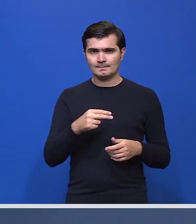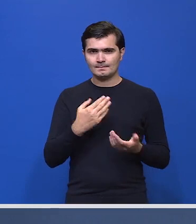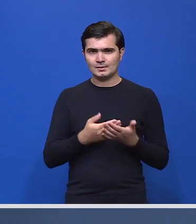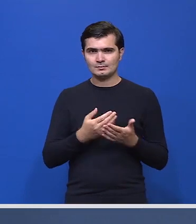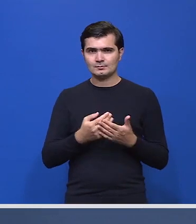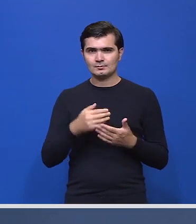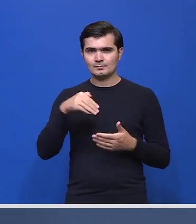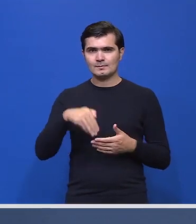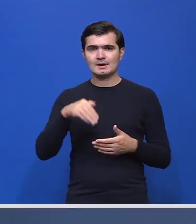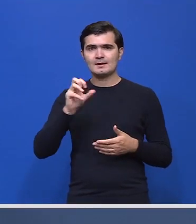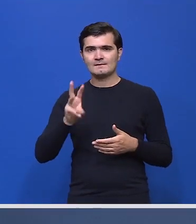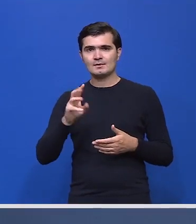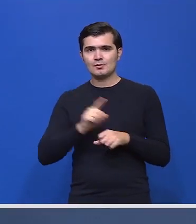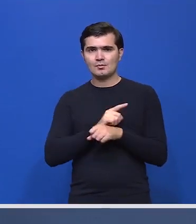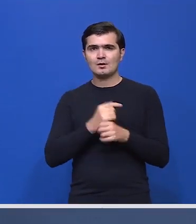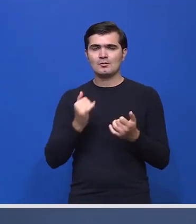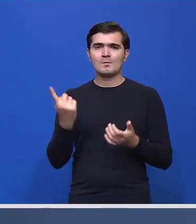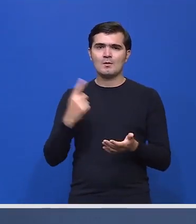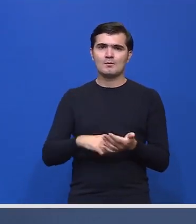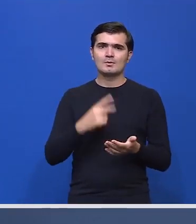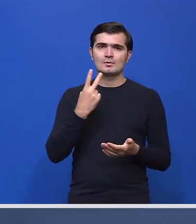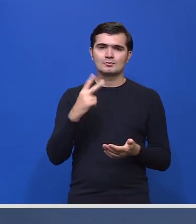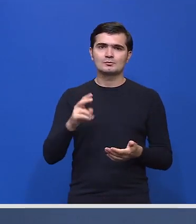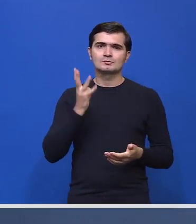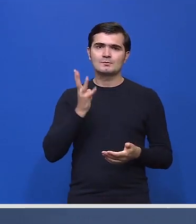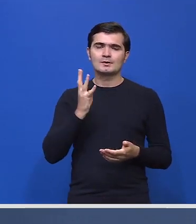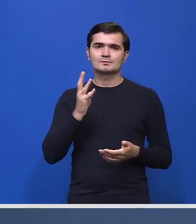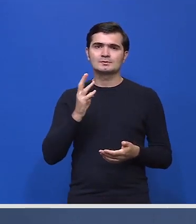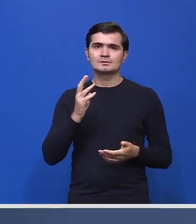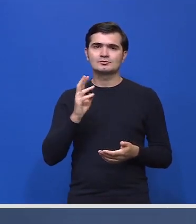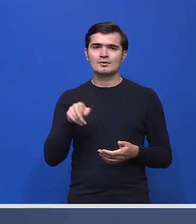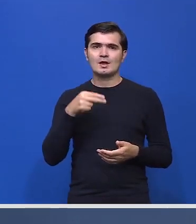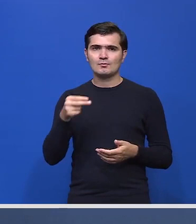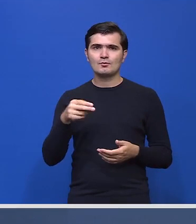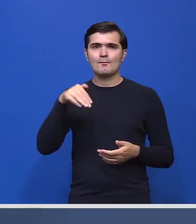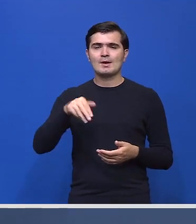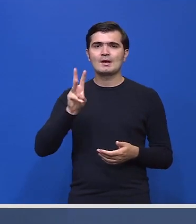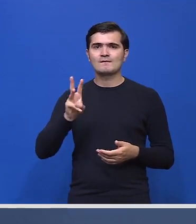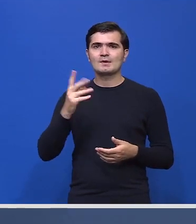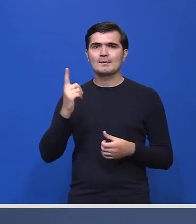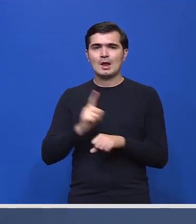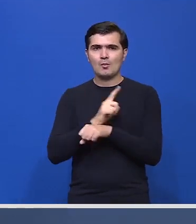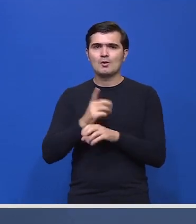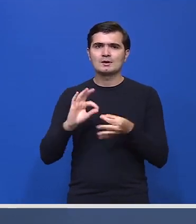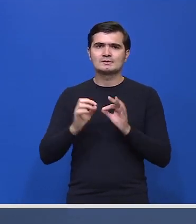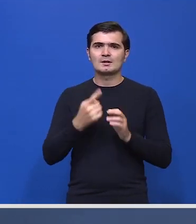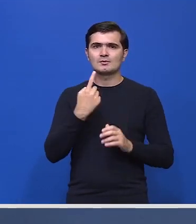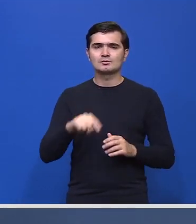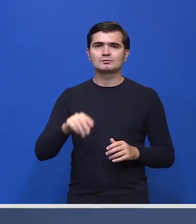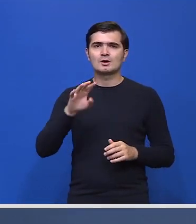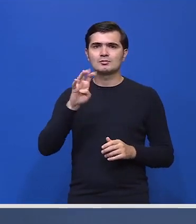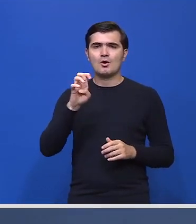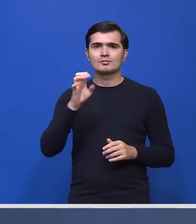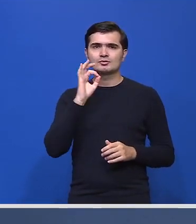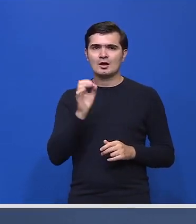pe megawatt-oră la 1214 euro pe megawatt-oră, deci o creștere de